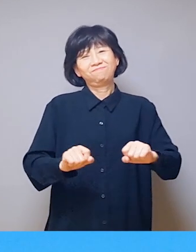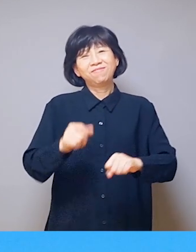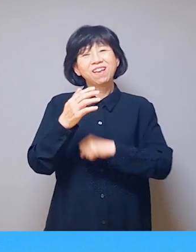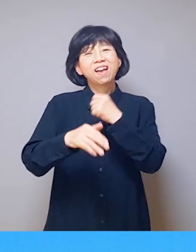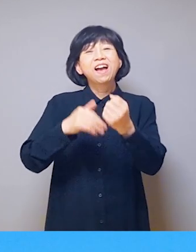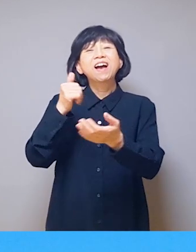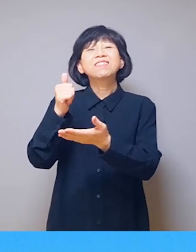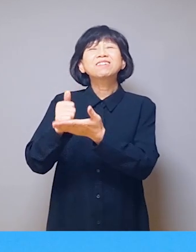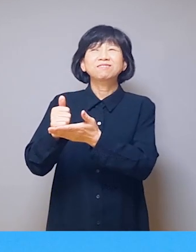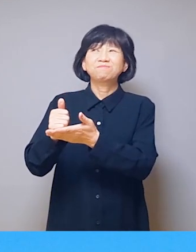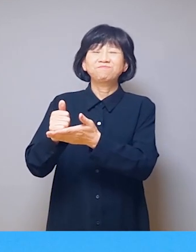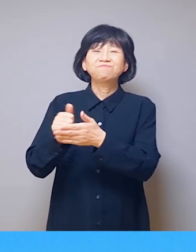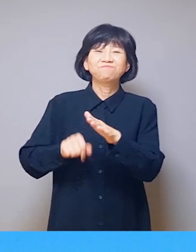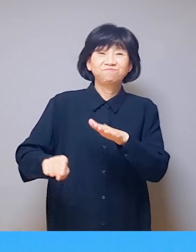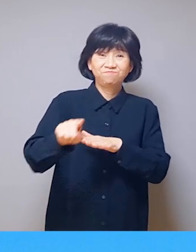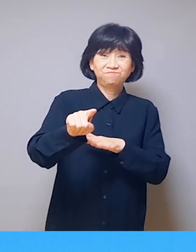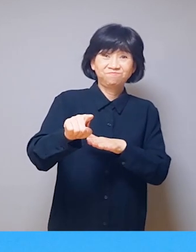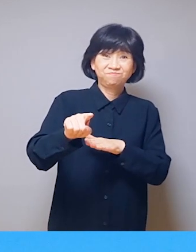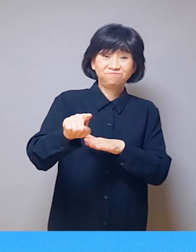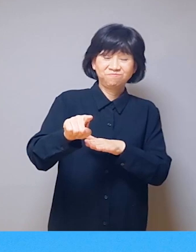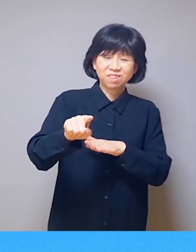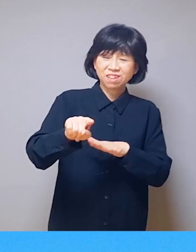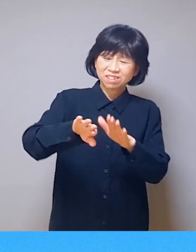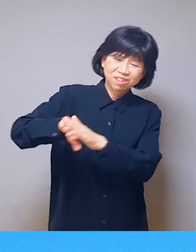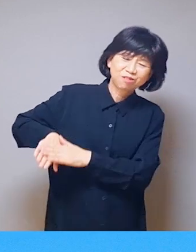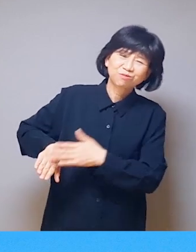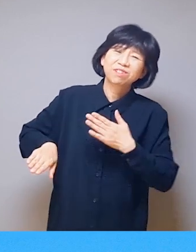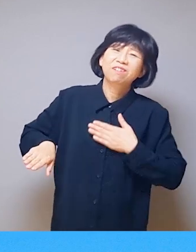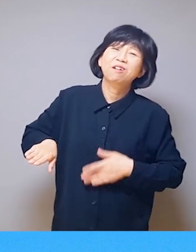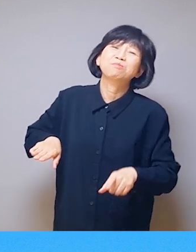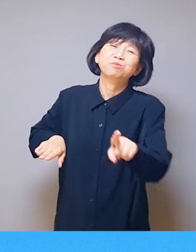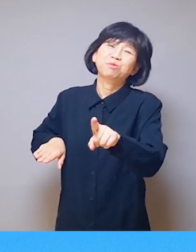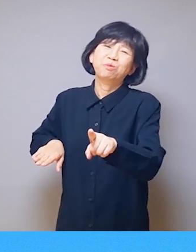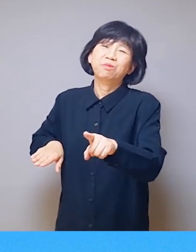하나님이 해야 되는데 제가 앞선 주자가 돼서 하려고 하는 거예요.